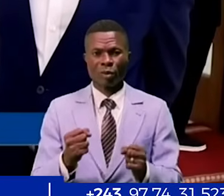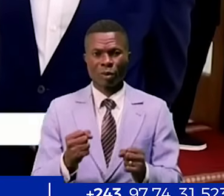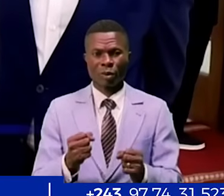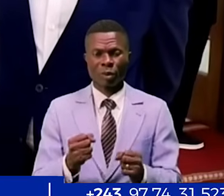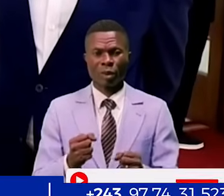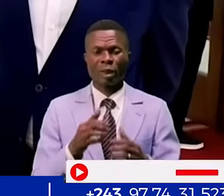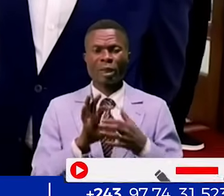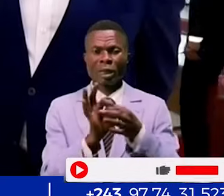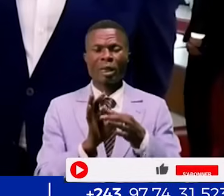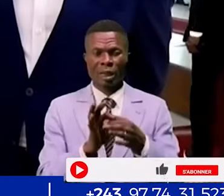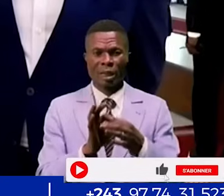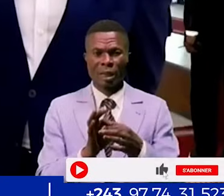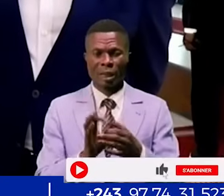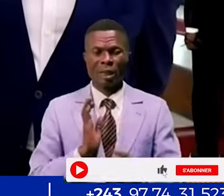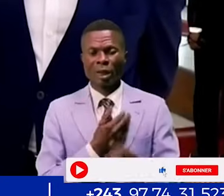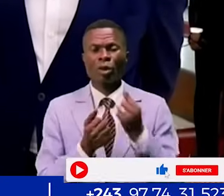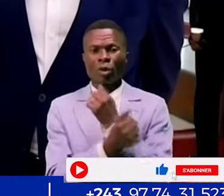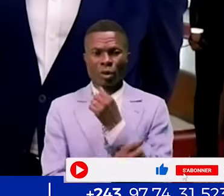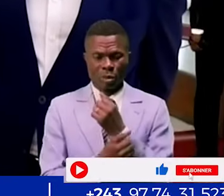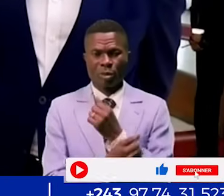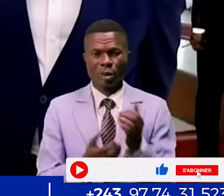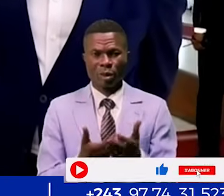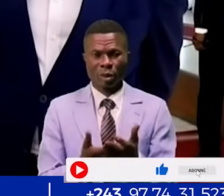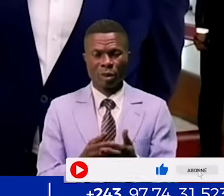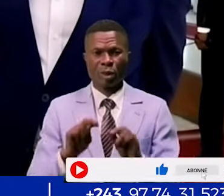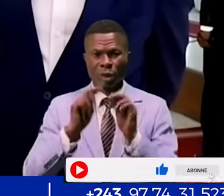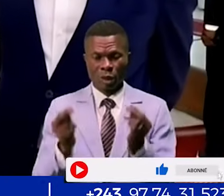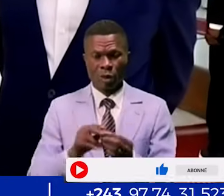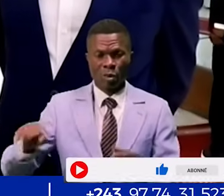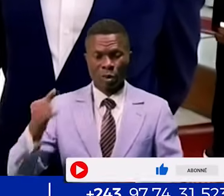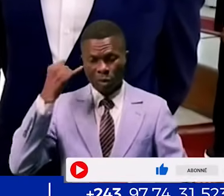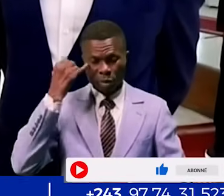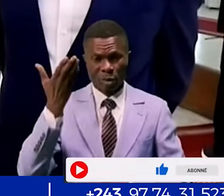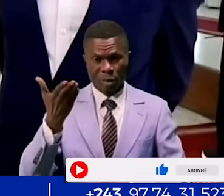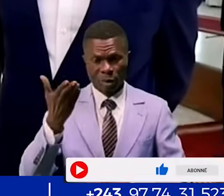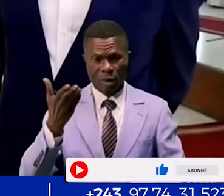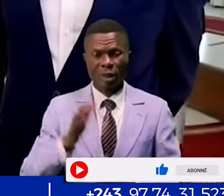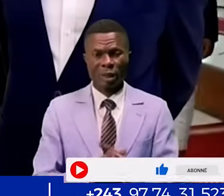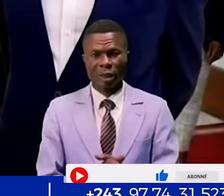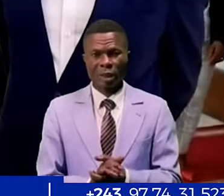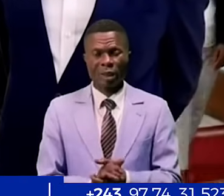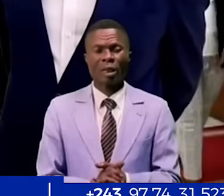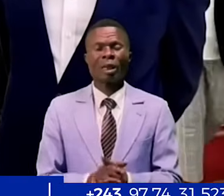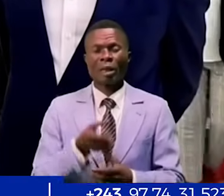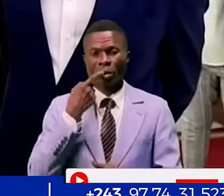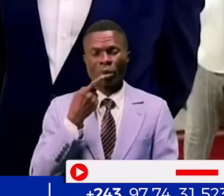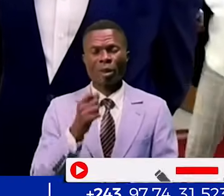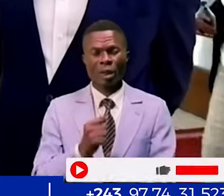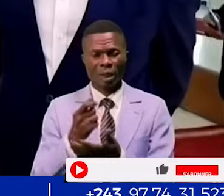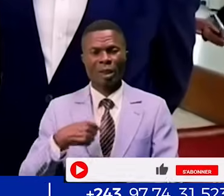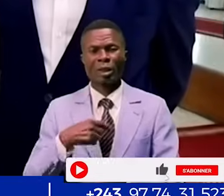la coopération entre nos deux pays. Il faut mettre le groupe sur pied. C'est la première réussite, c'est de l'avoir. Et nous allons